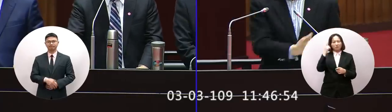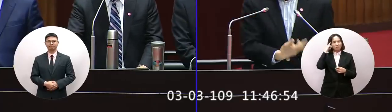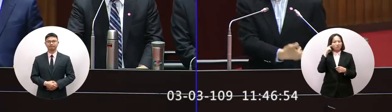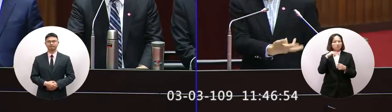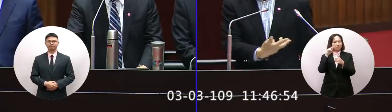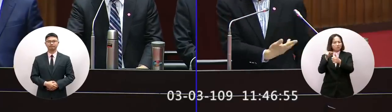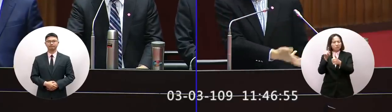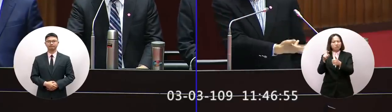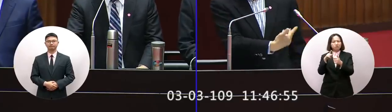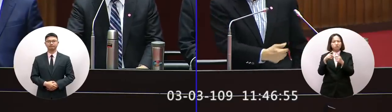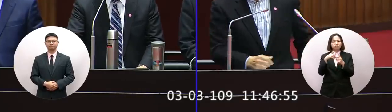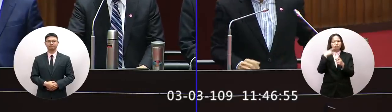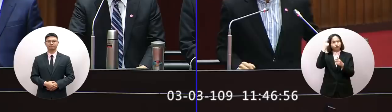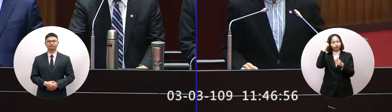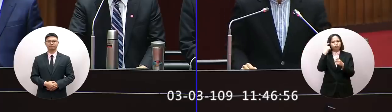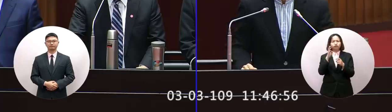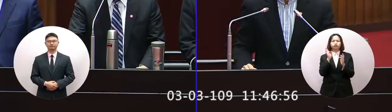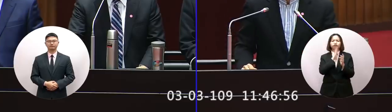是不是